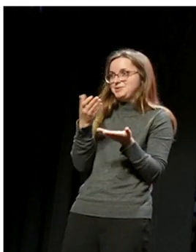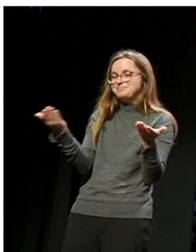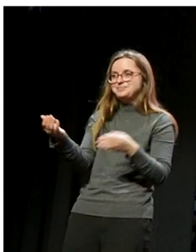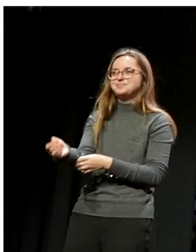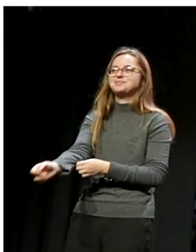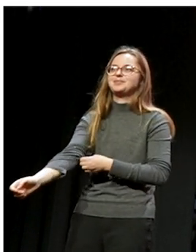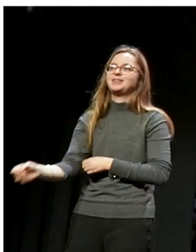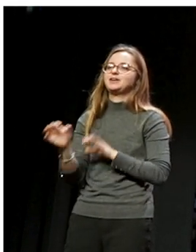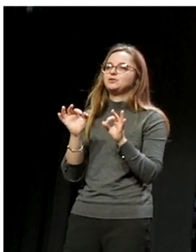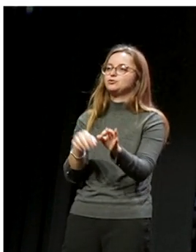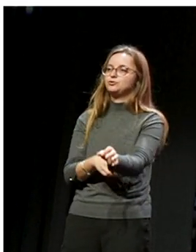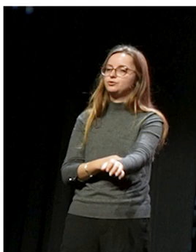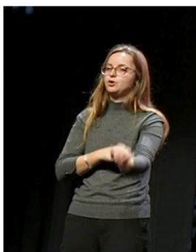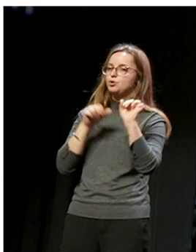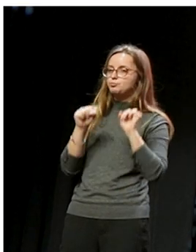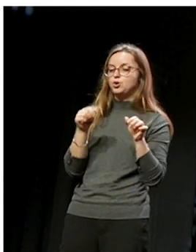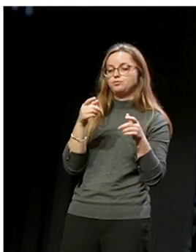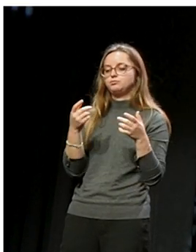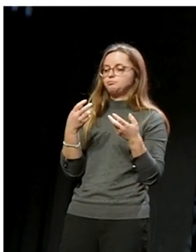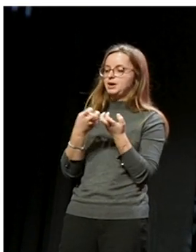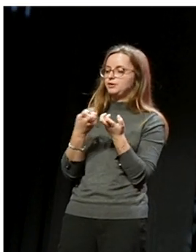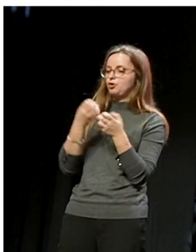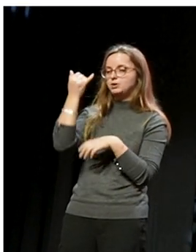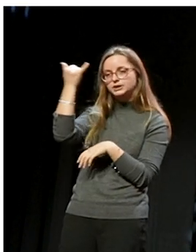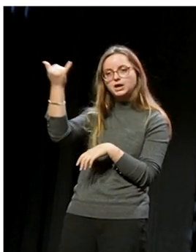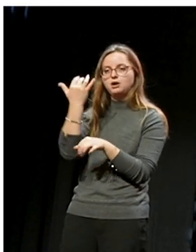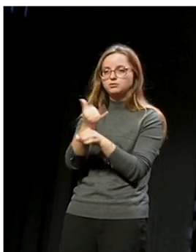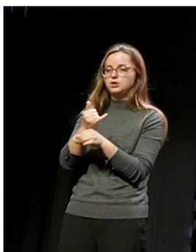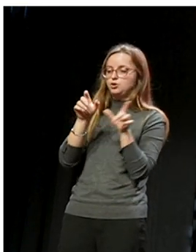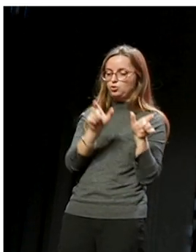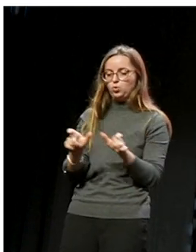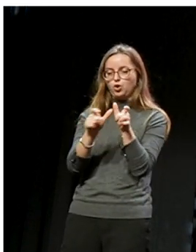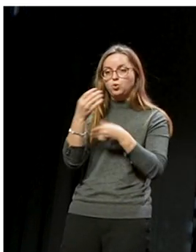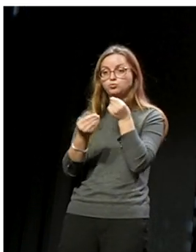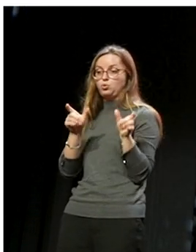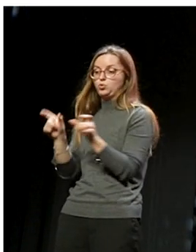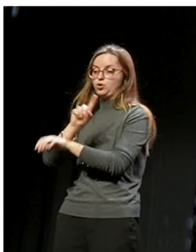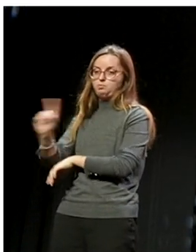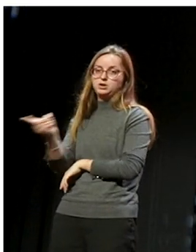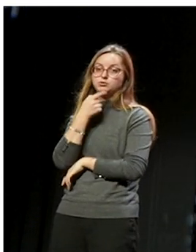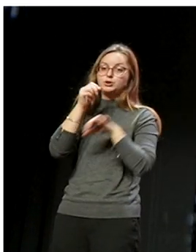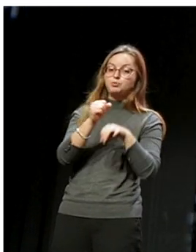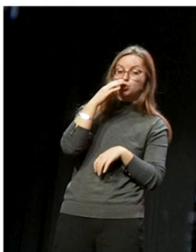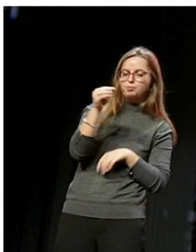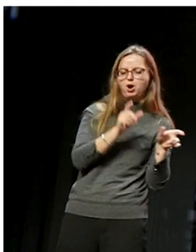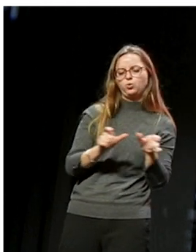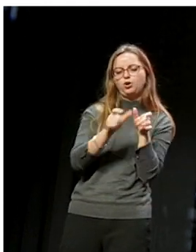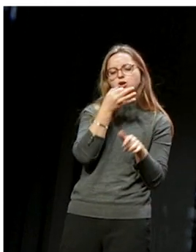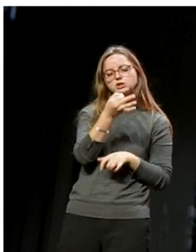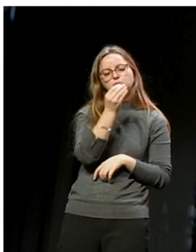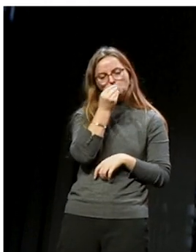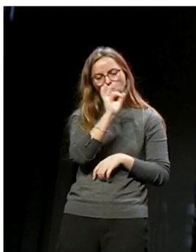On a le supervisé ou non supervisé, c'est-à-dire que un humain peut superviser et dire si c'est bien ou pas bien. Et maintenant, on arrive